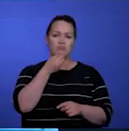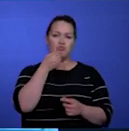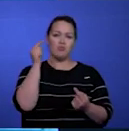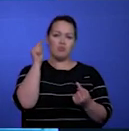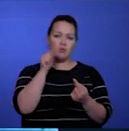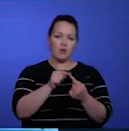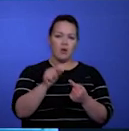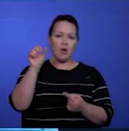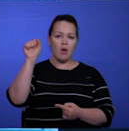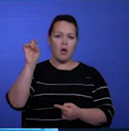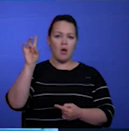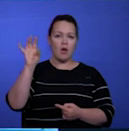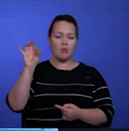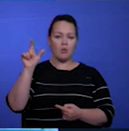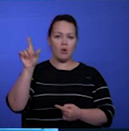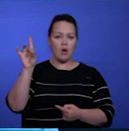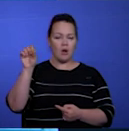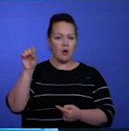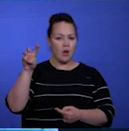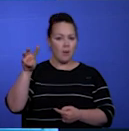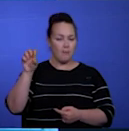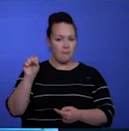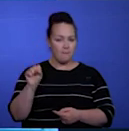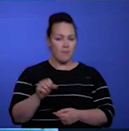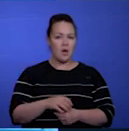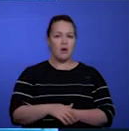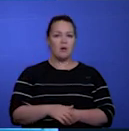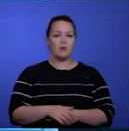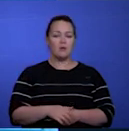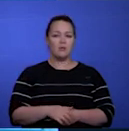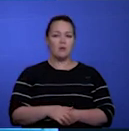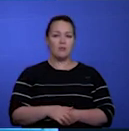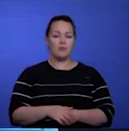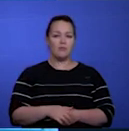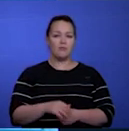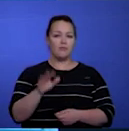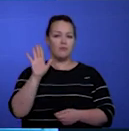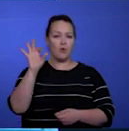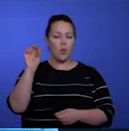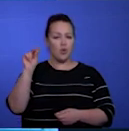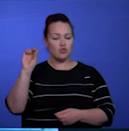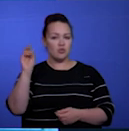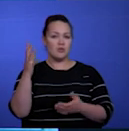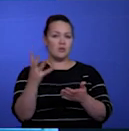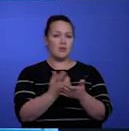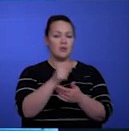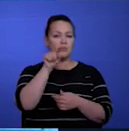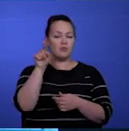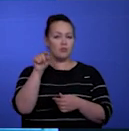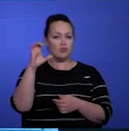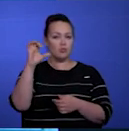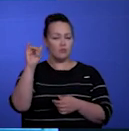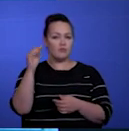анаграммы корень мой находится в цене в очерке найди приставку мне суффикс мой в